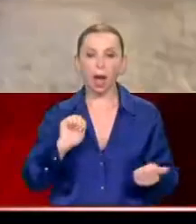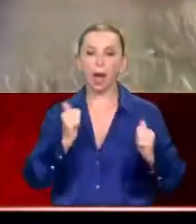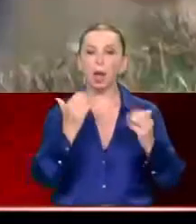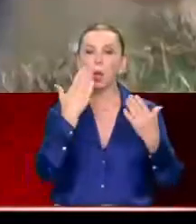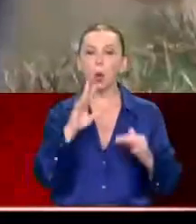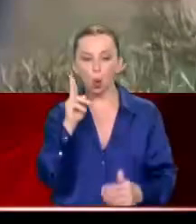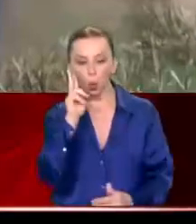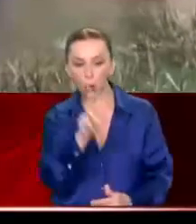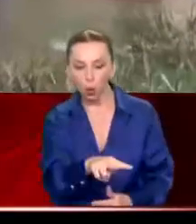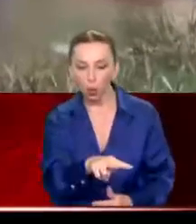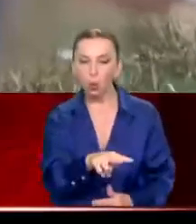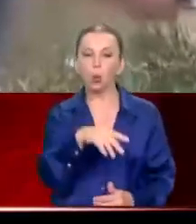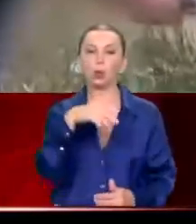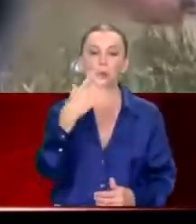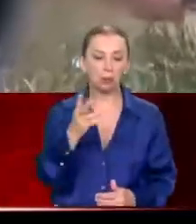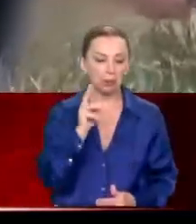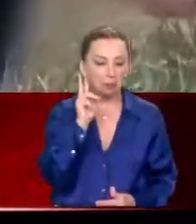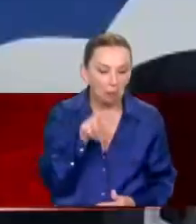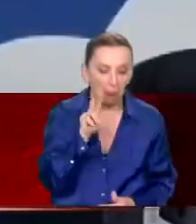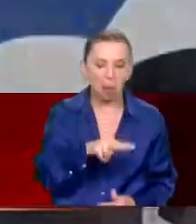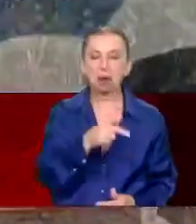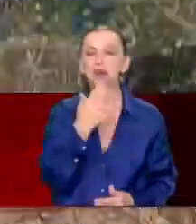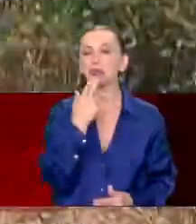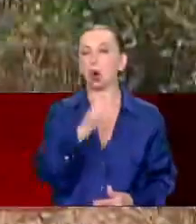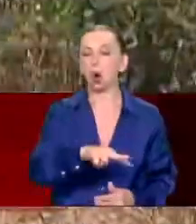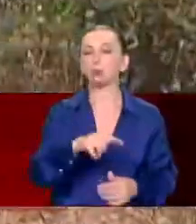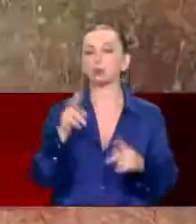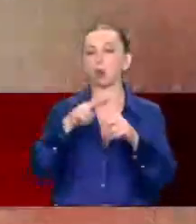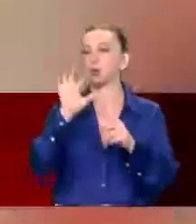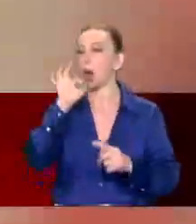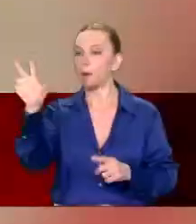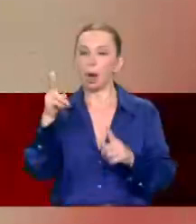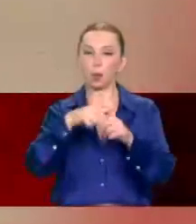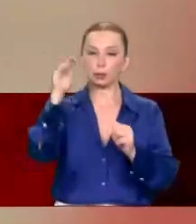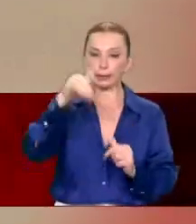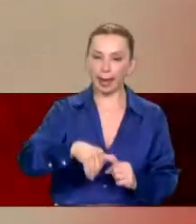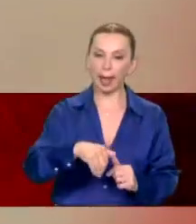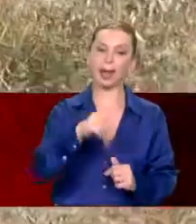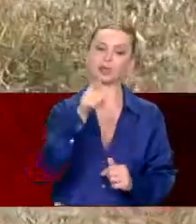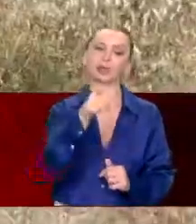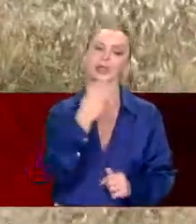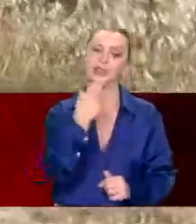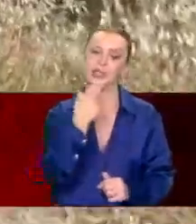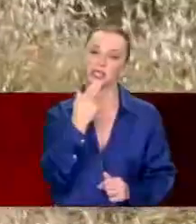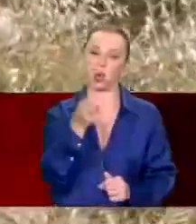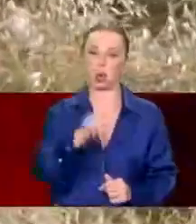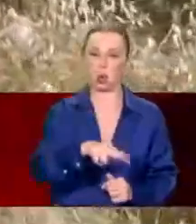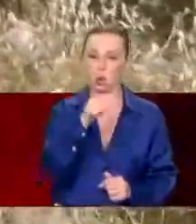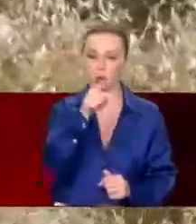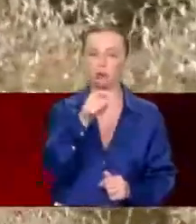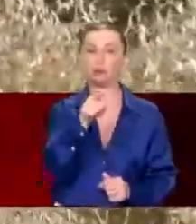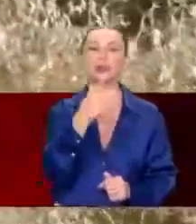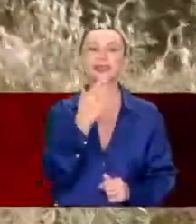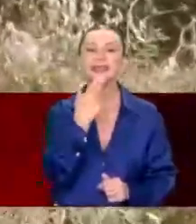ise genç kız hayatını çoktan kaybetmişti. Ekipler geldi. Cansız beden Nurcan Tekdemir'e aitti. Genç kızın cansız